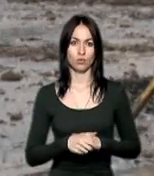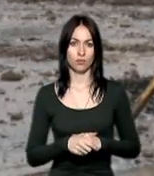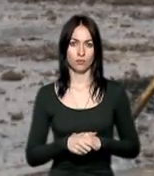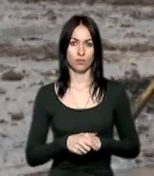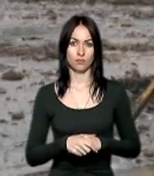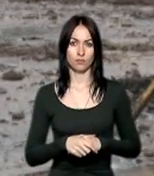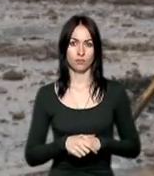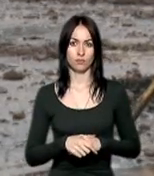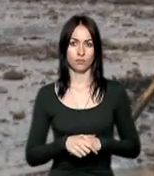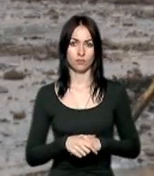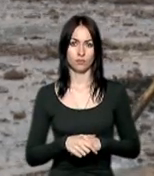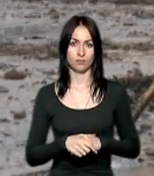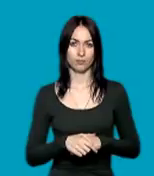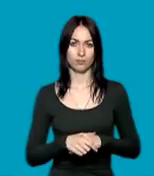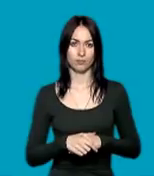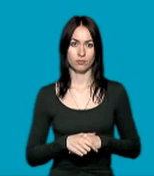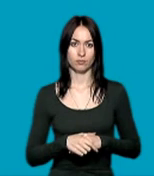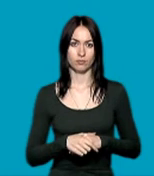Новини на Суспільному. Харків.